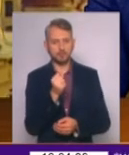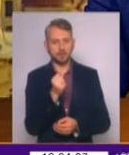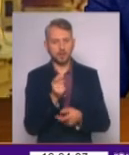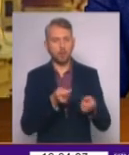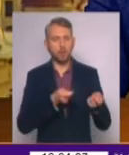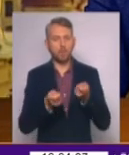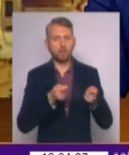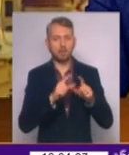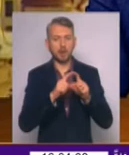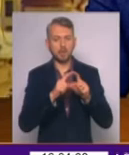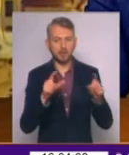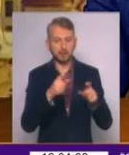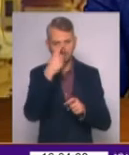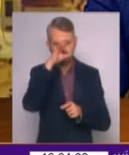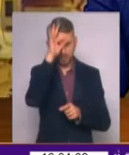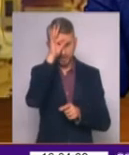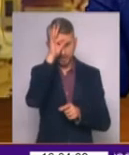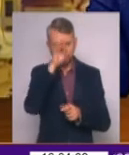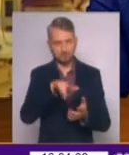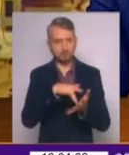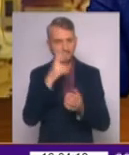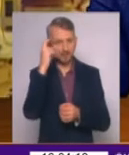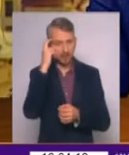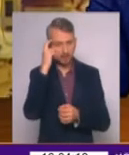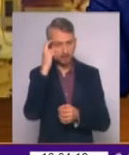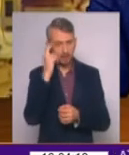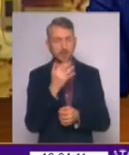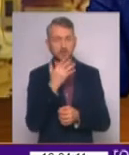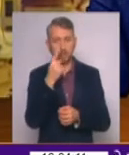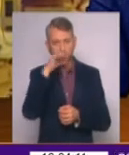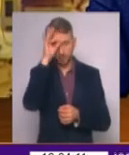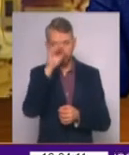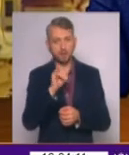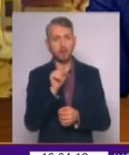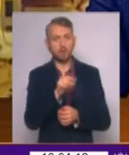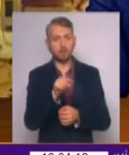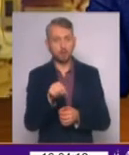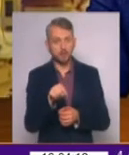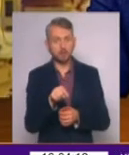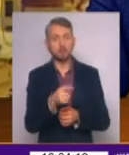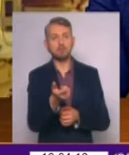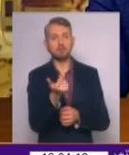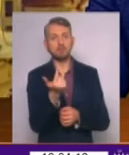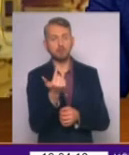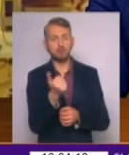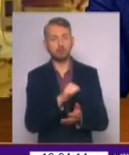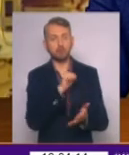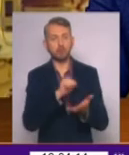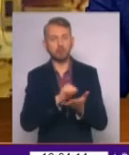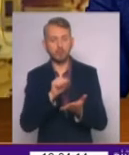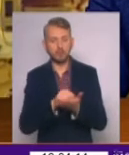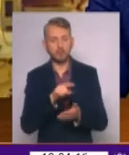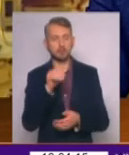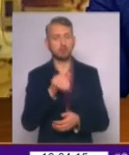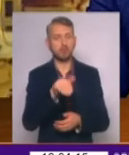управління поліції в місті Києві, національної поліції. Вони витребують документи